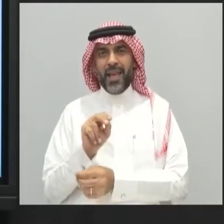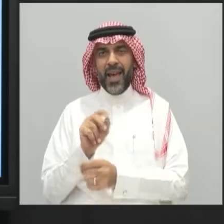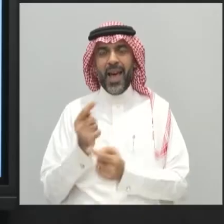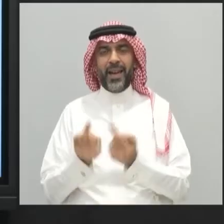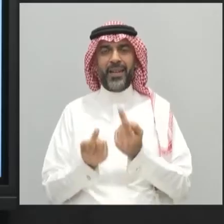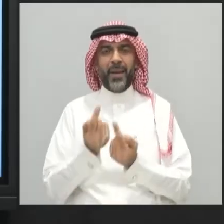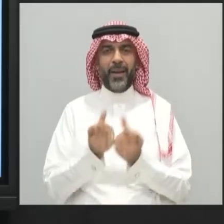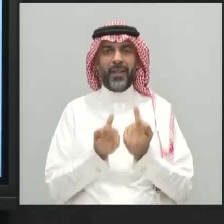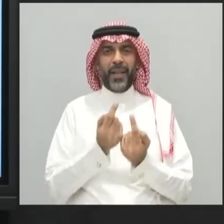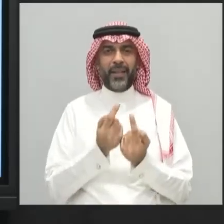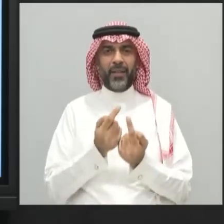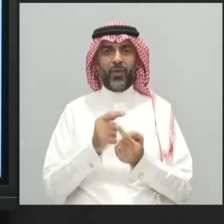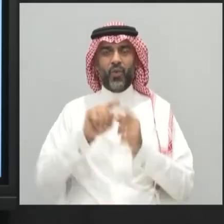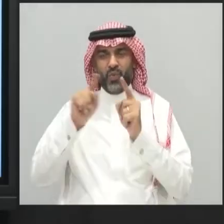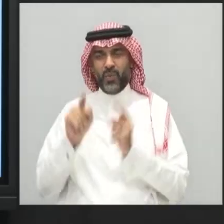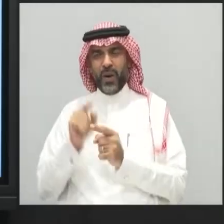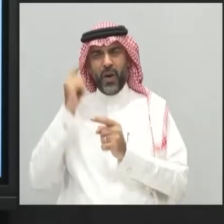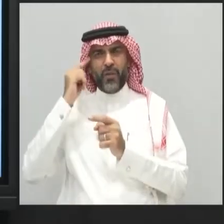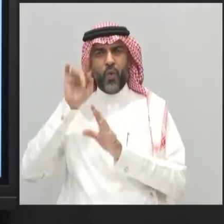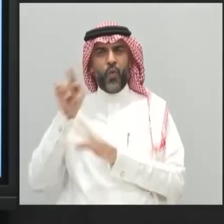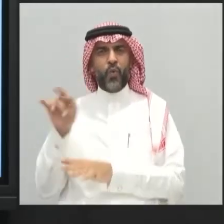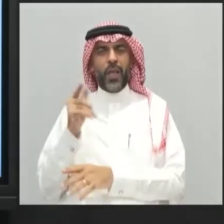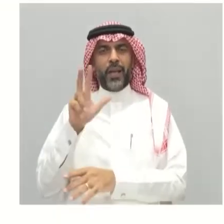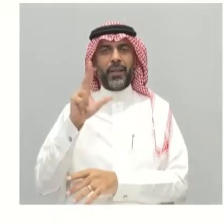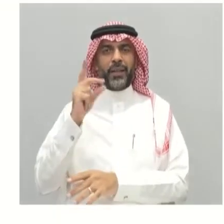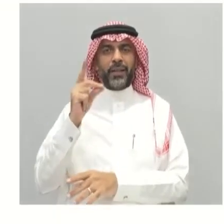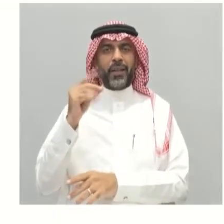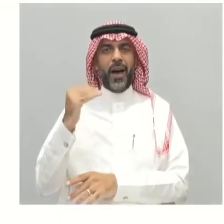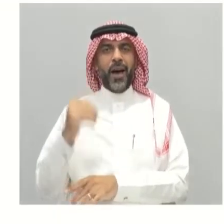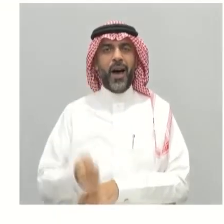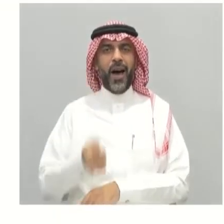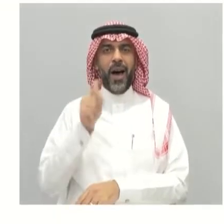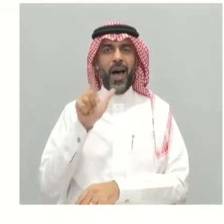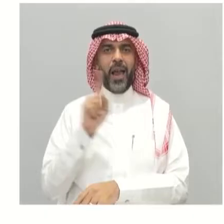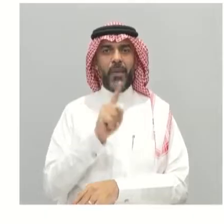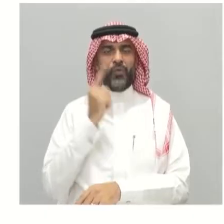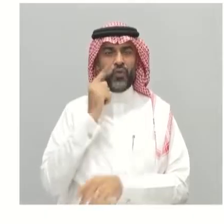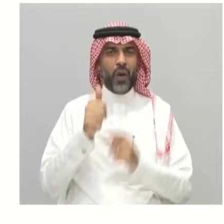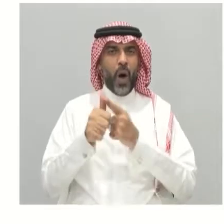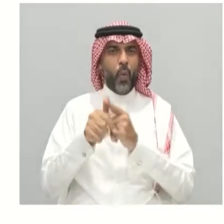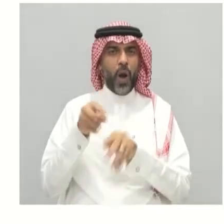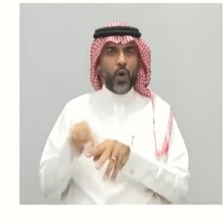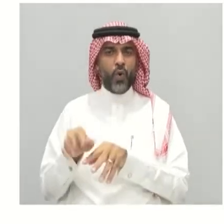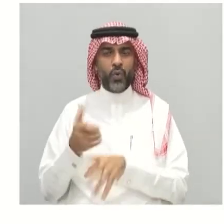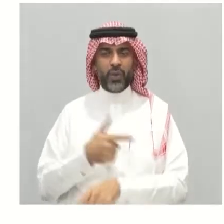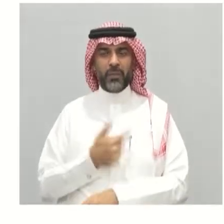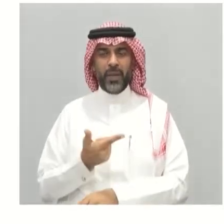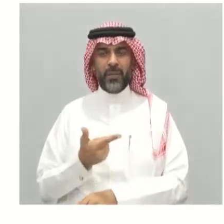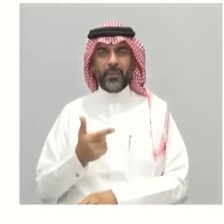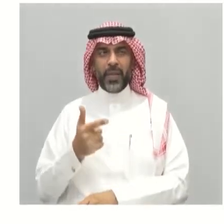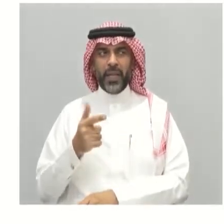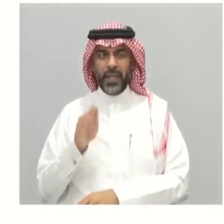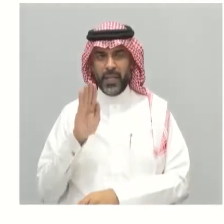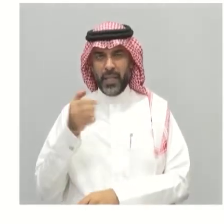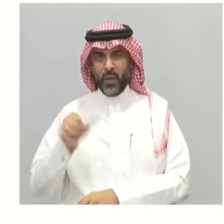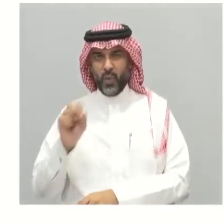الطحالب كما نلاحظ من خلال هذا التوزيع دعونا نتعرف على اول نوع وهي الصوتيات الدواره